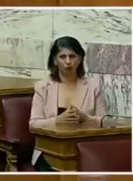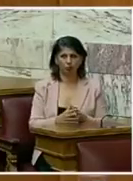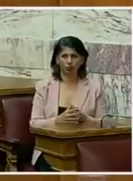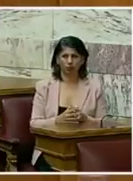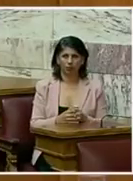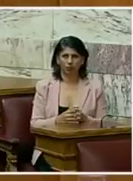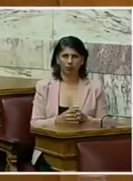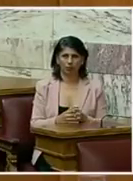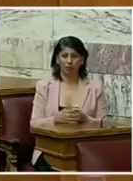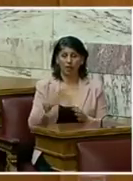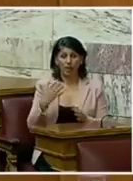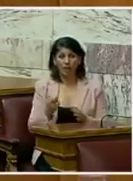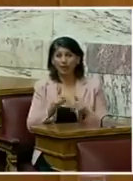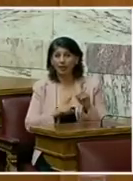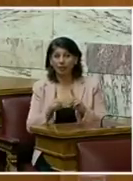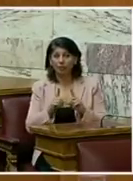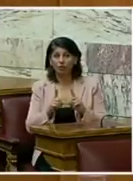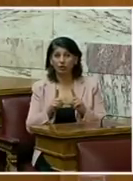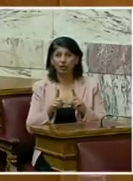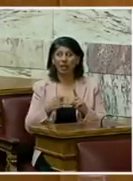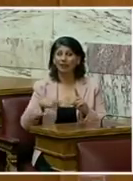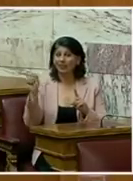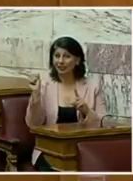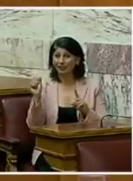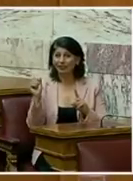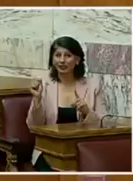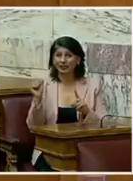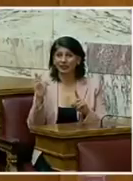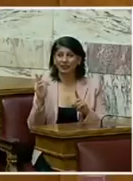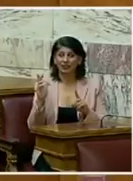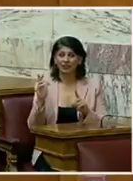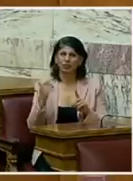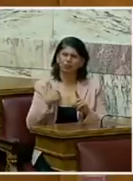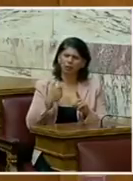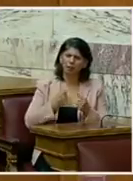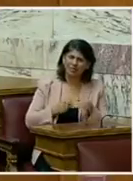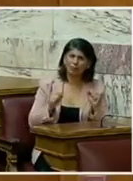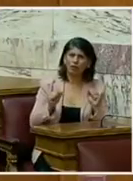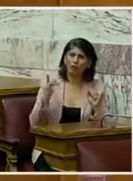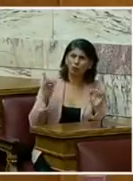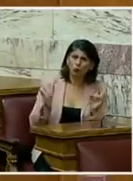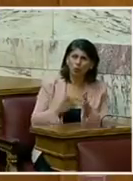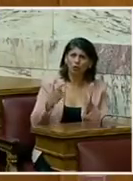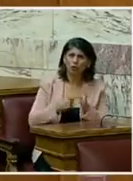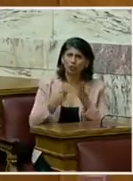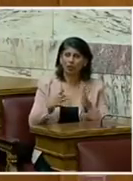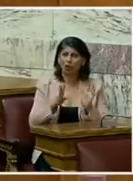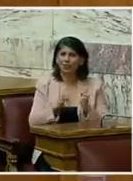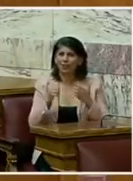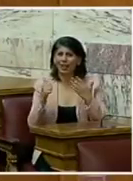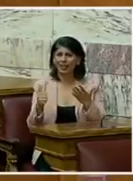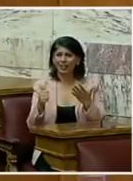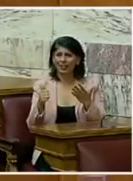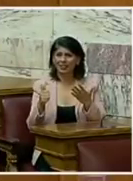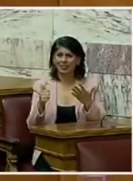Έχει κανένα καμία αντίφαση ή αντίρρηση ή διαφωνία στο γεγονός ότι τουλάχιστον από το 1996 σταθερά